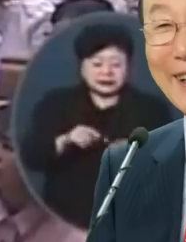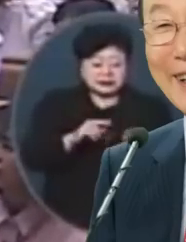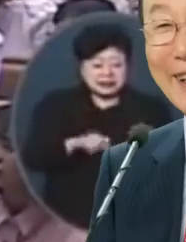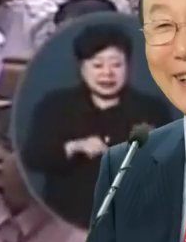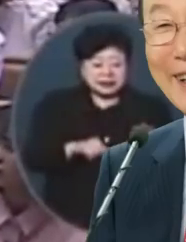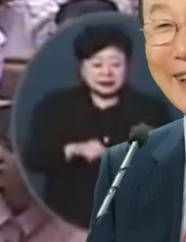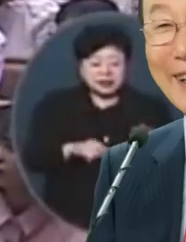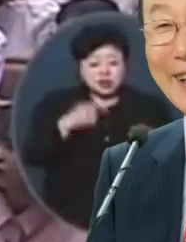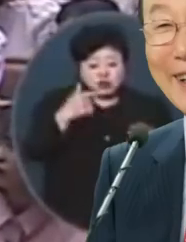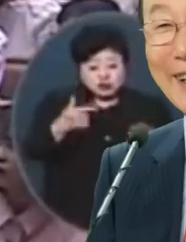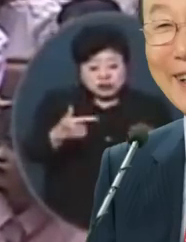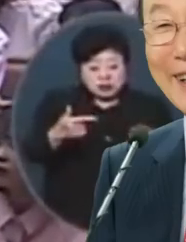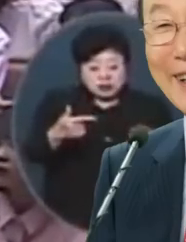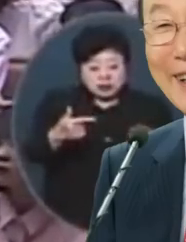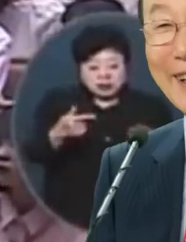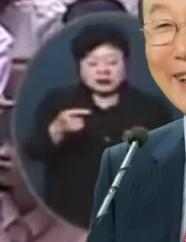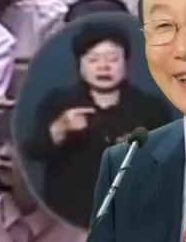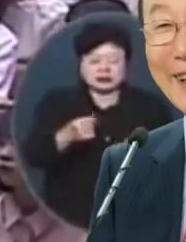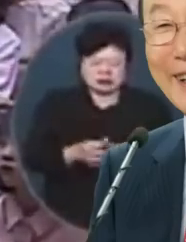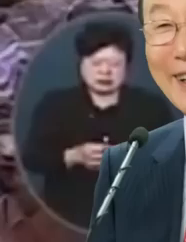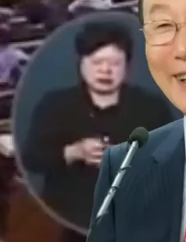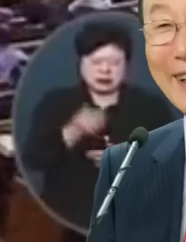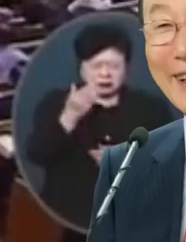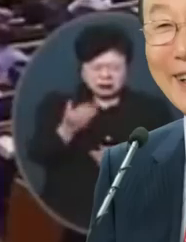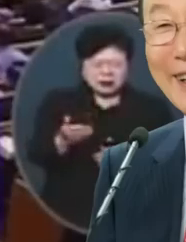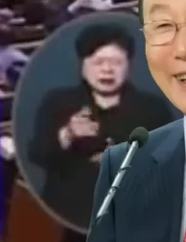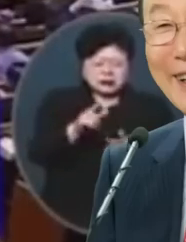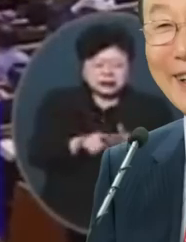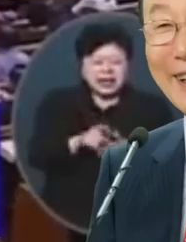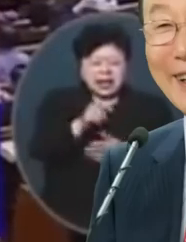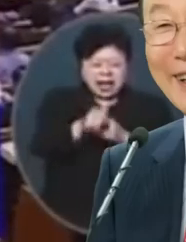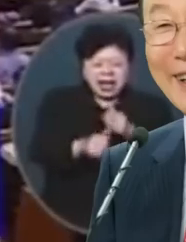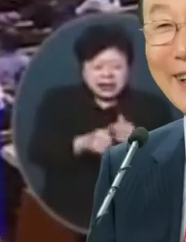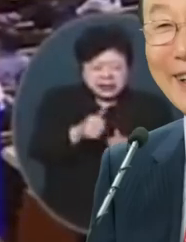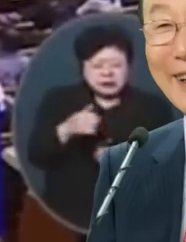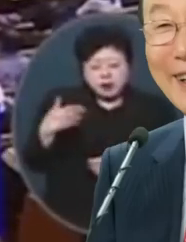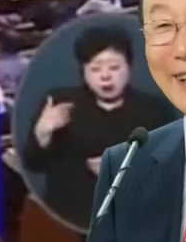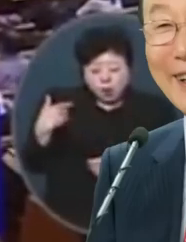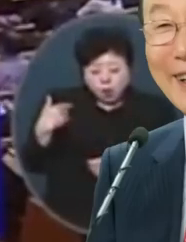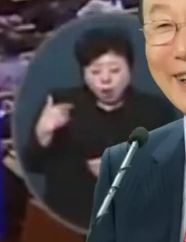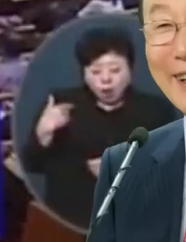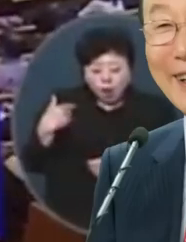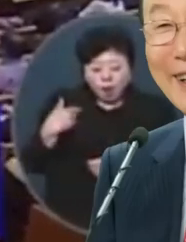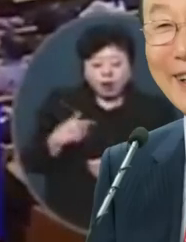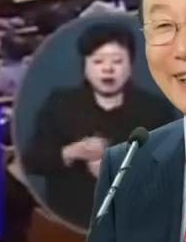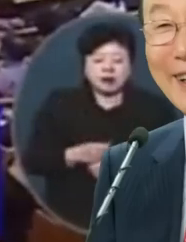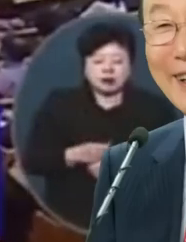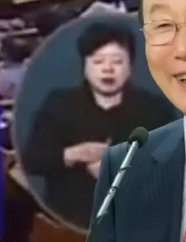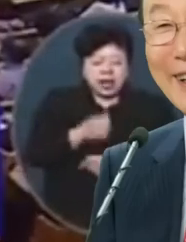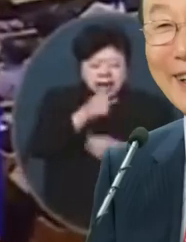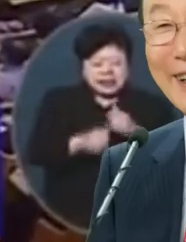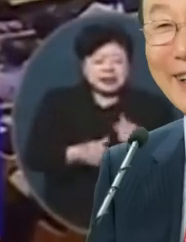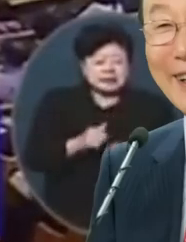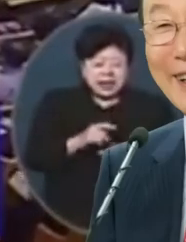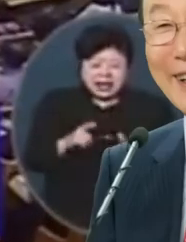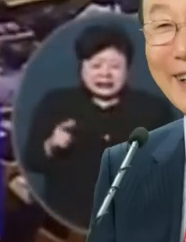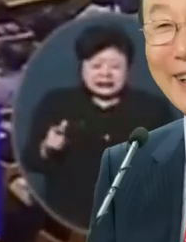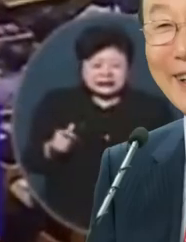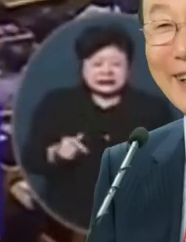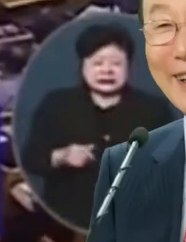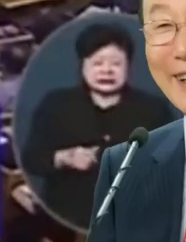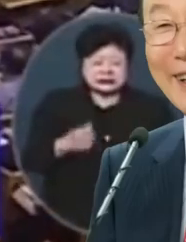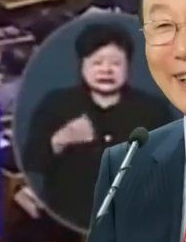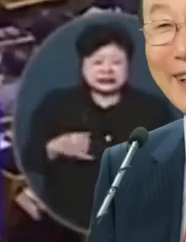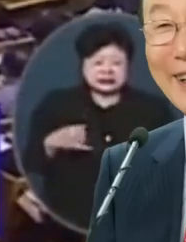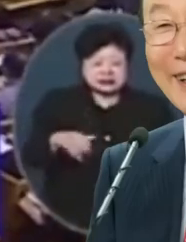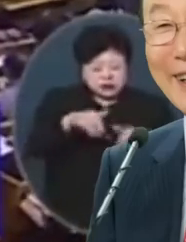4장 8절에 그러니 너희가 그때는 하나님을 알지 못하고 본질상 하나님이 아닌 자들에게